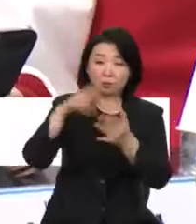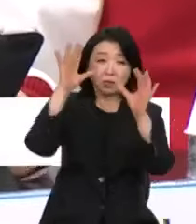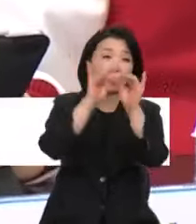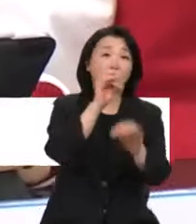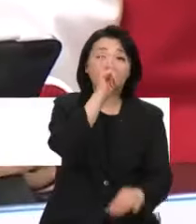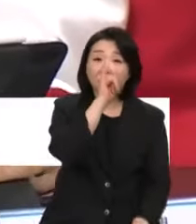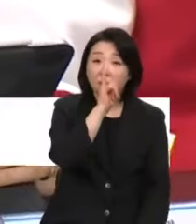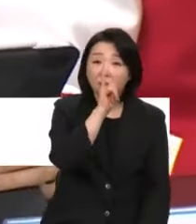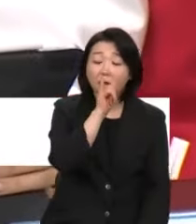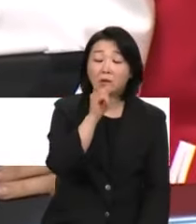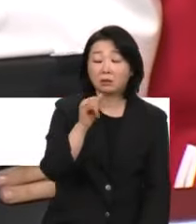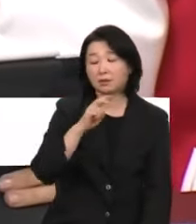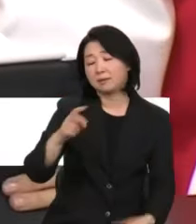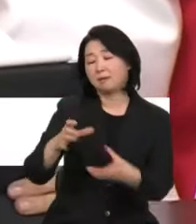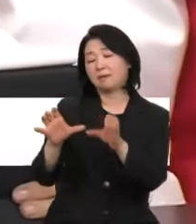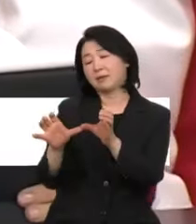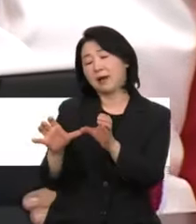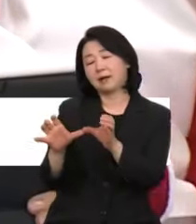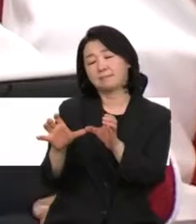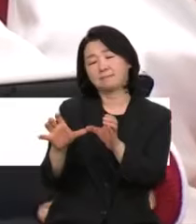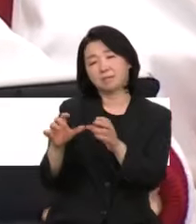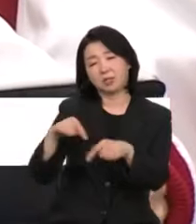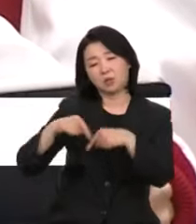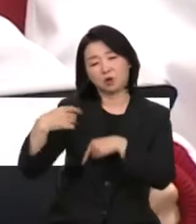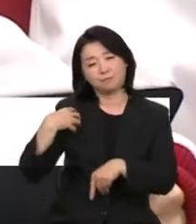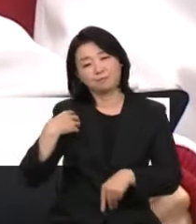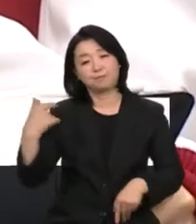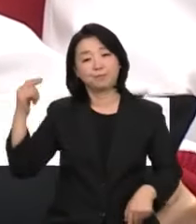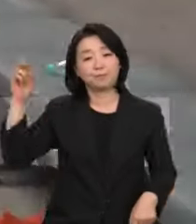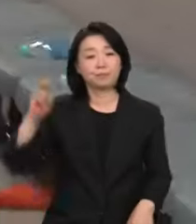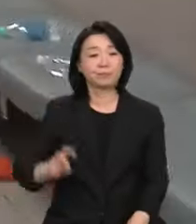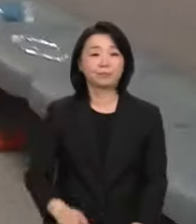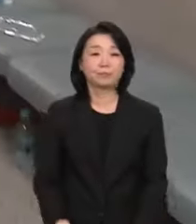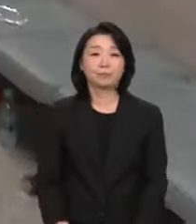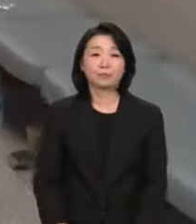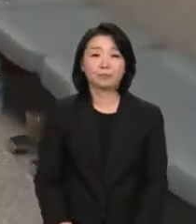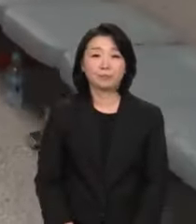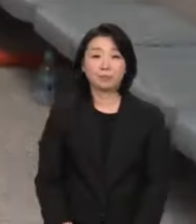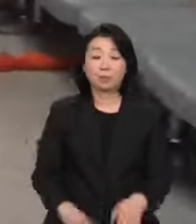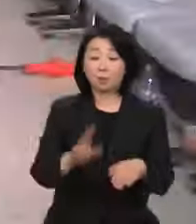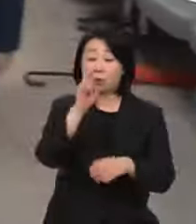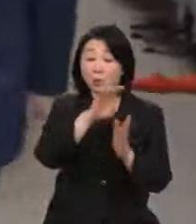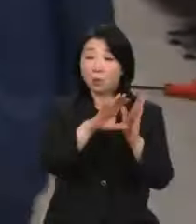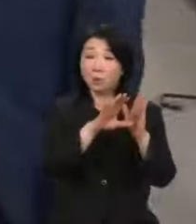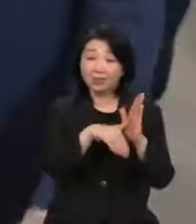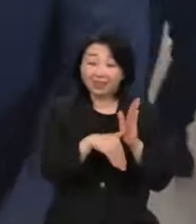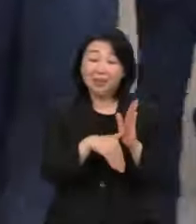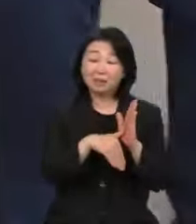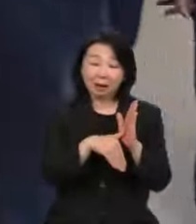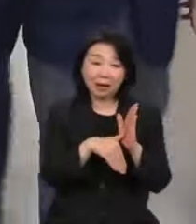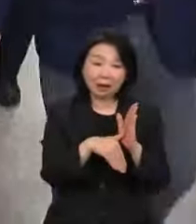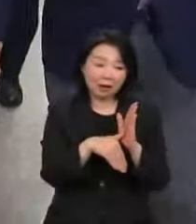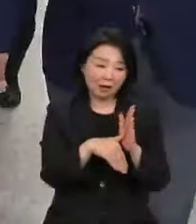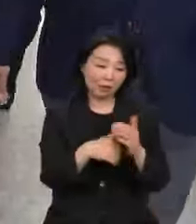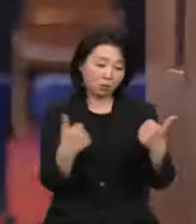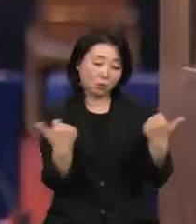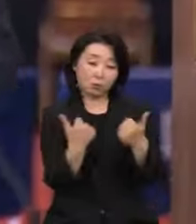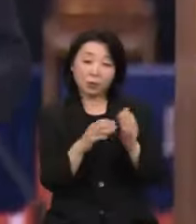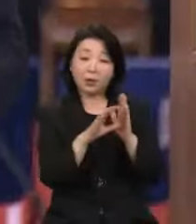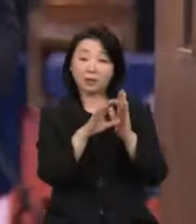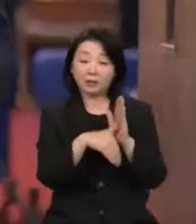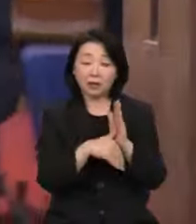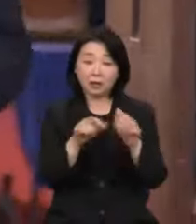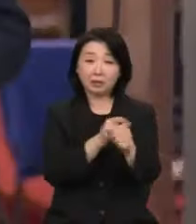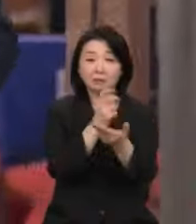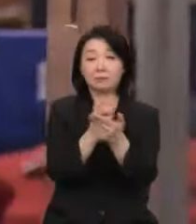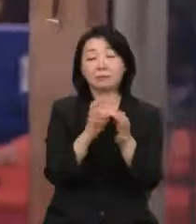만큼 여당의 정치적인 부담은 더 커질 수밖에 없는 상황입니다. 오늘 오전 열린 4선 이상 중진 의원 간담회에서도